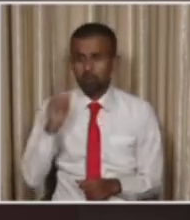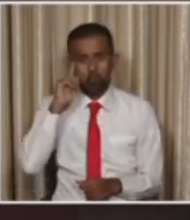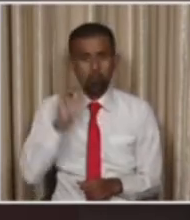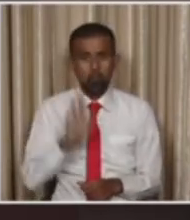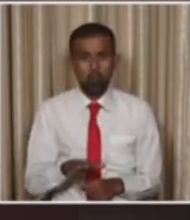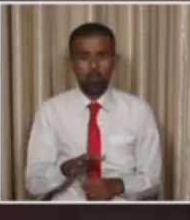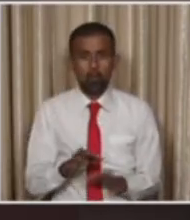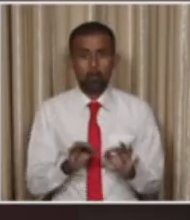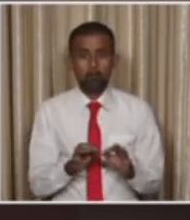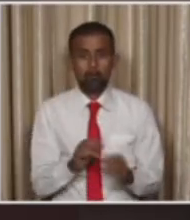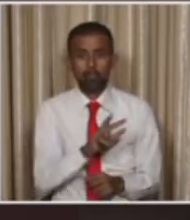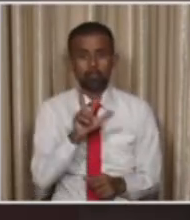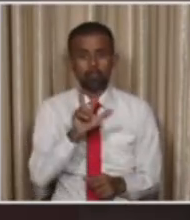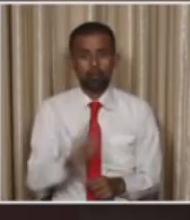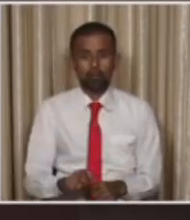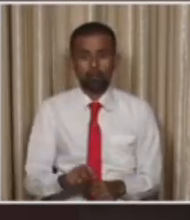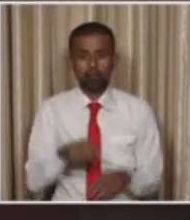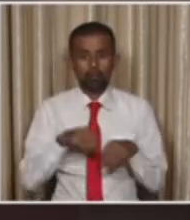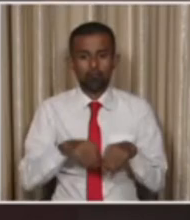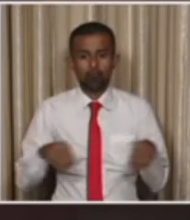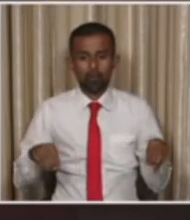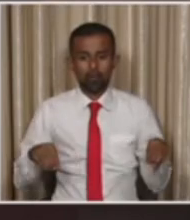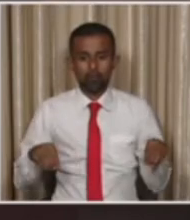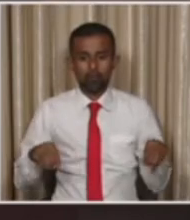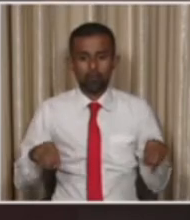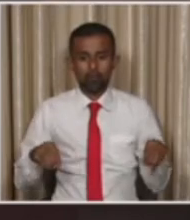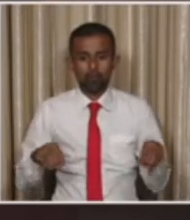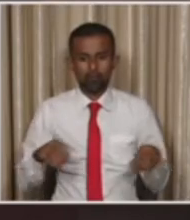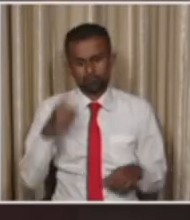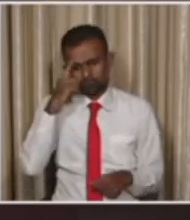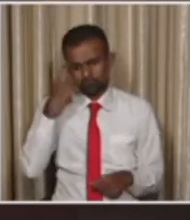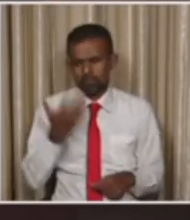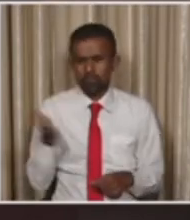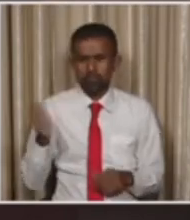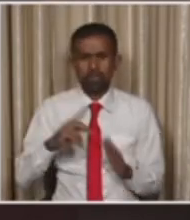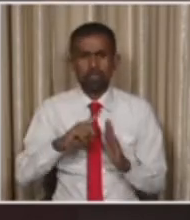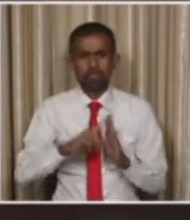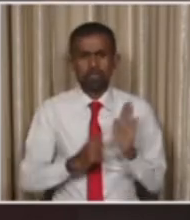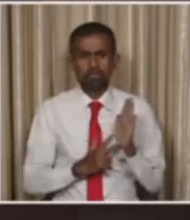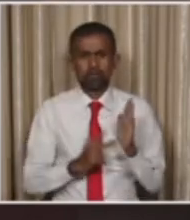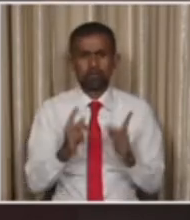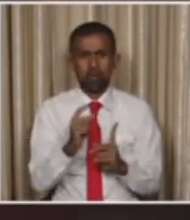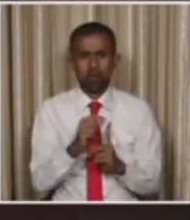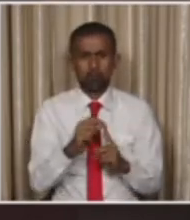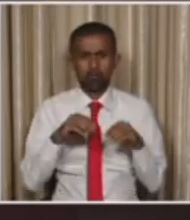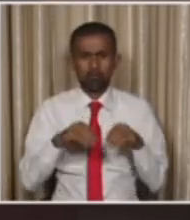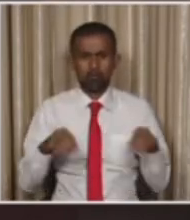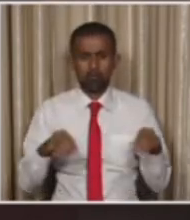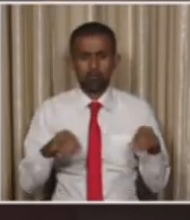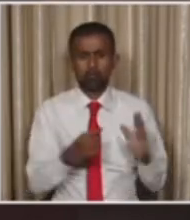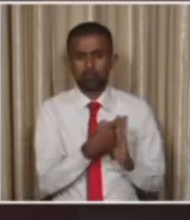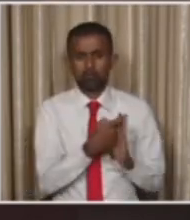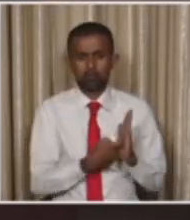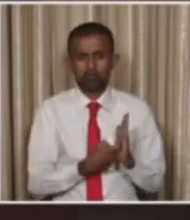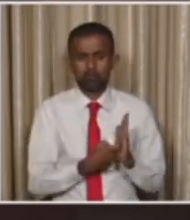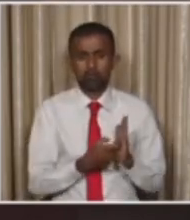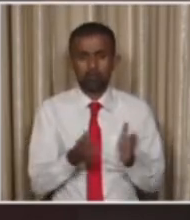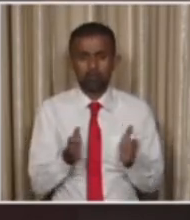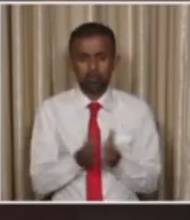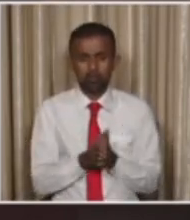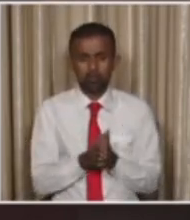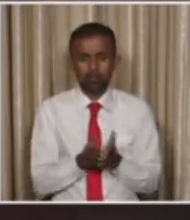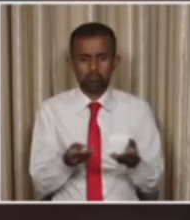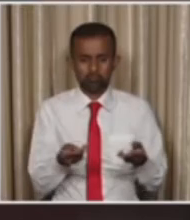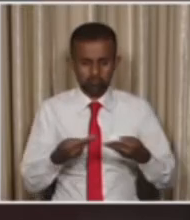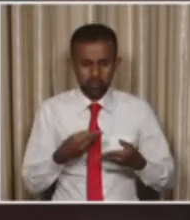බිලියන 18,000ක් ගන්න වගා කරලා. අනේ මන් දන්නේ නැහැ මේ ජනතා මිත්‍ර මුනේ කෘෂිකර්ම ප්‍රතිපත්ති ඇතුළු මේ ඉදිරිපත්